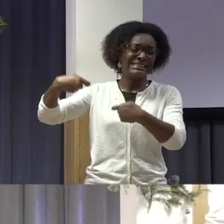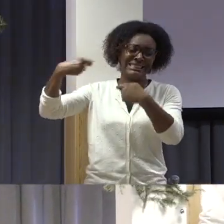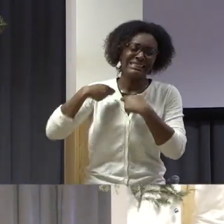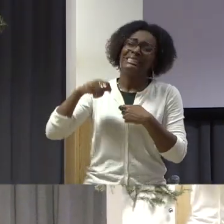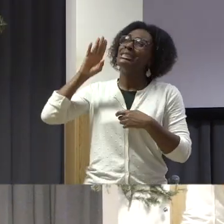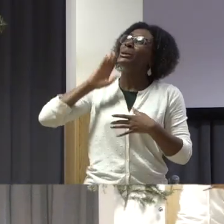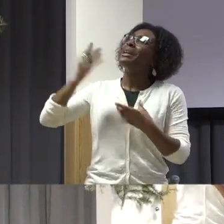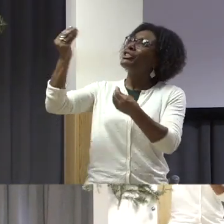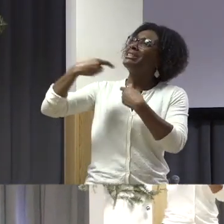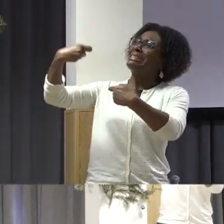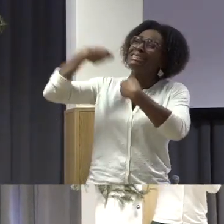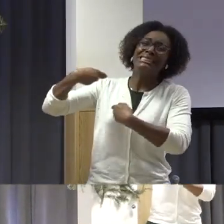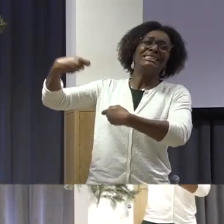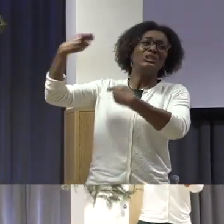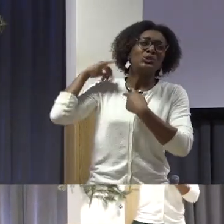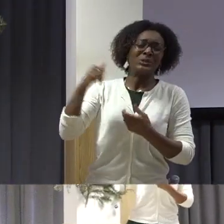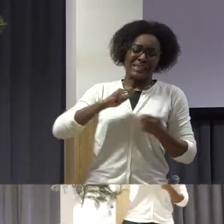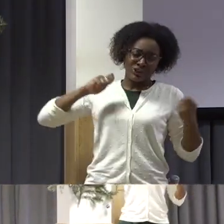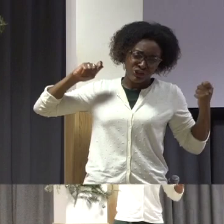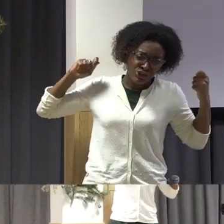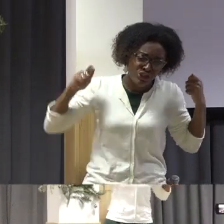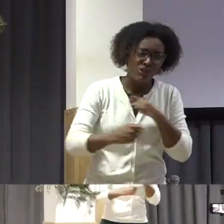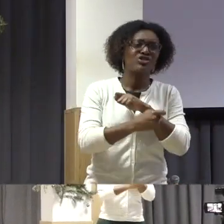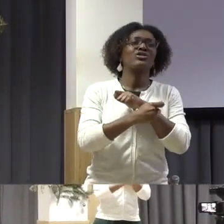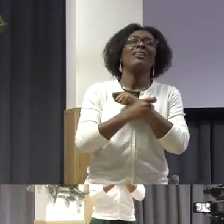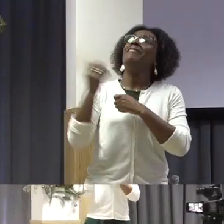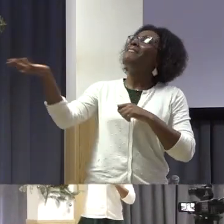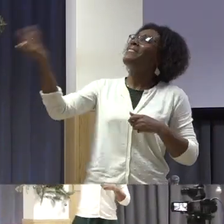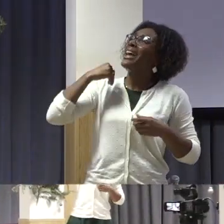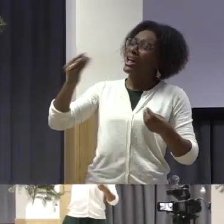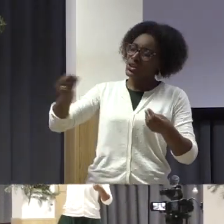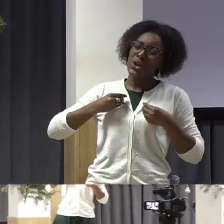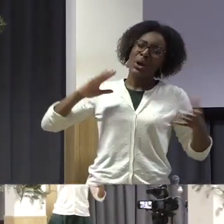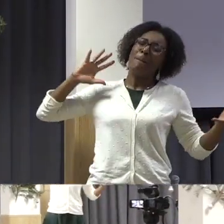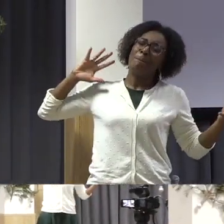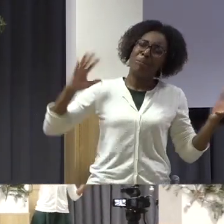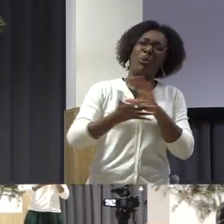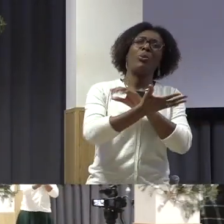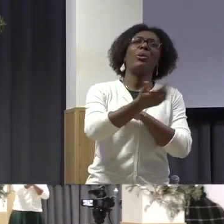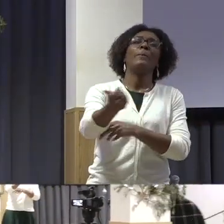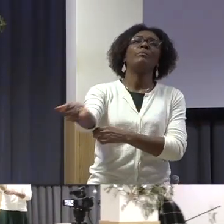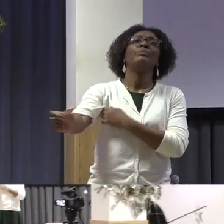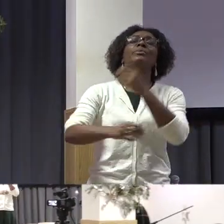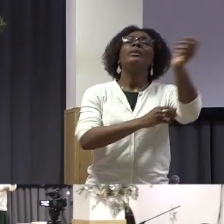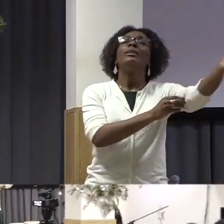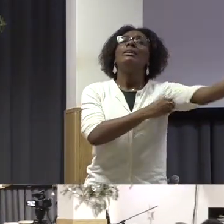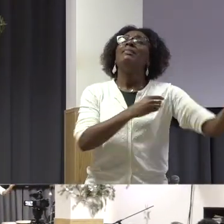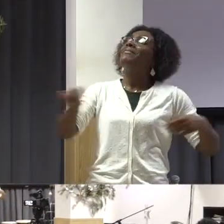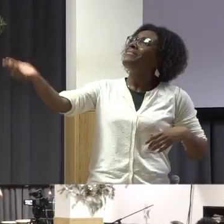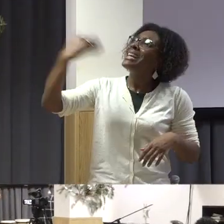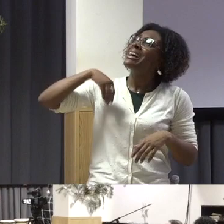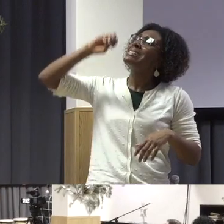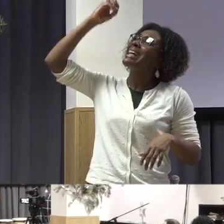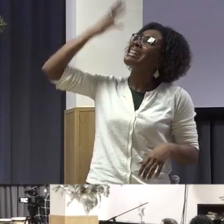tranquille seigneur viens nous bouleverser partons par ton esprit seigneur viens nous